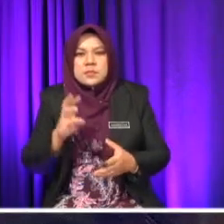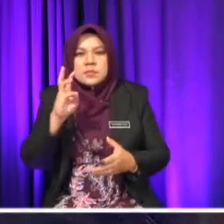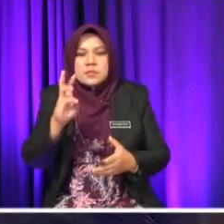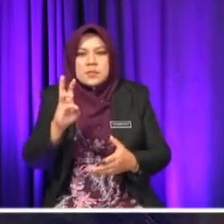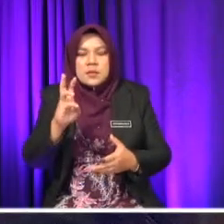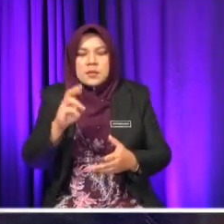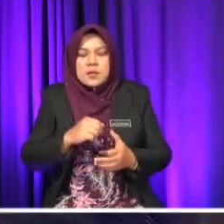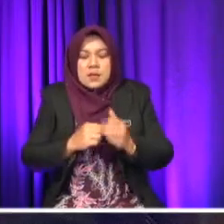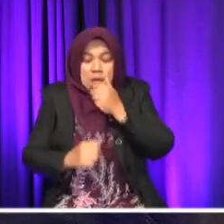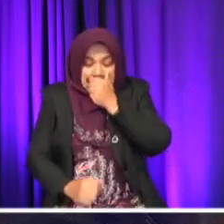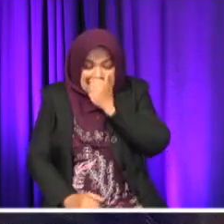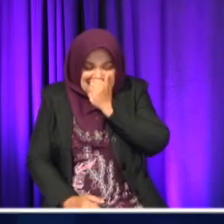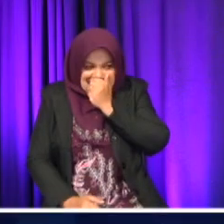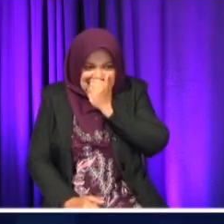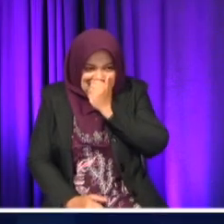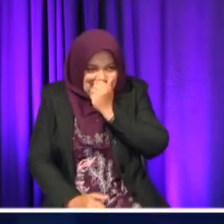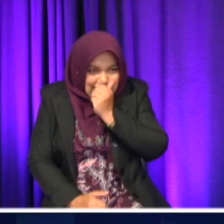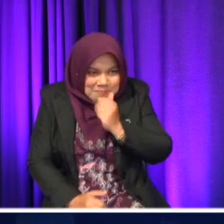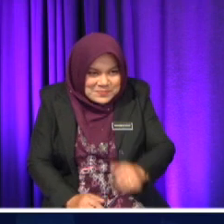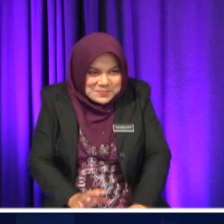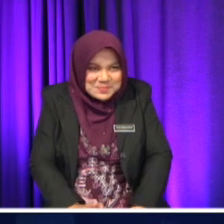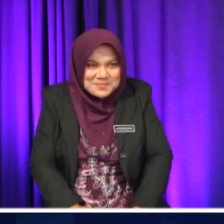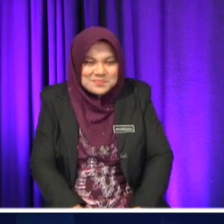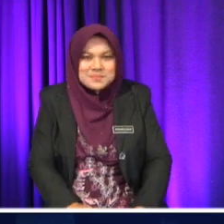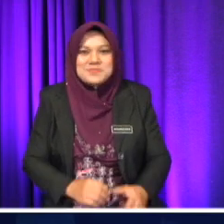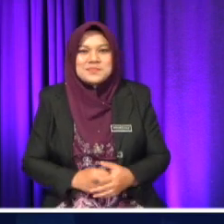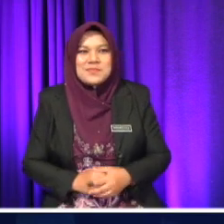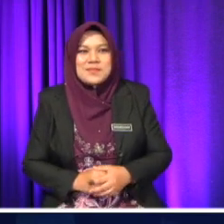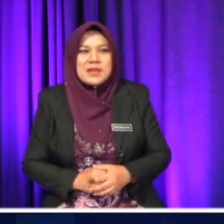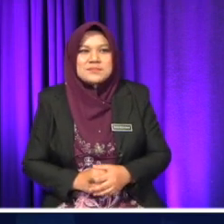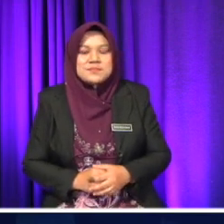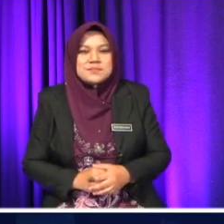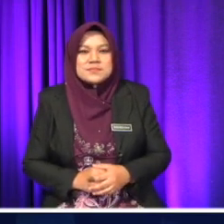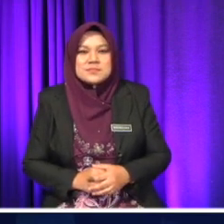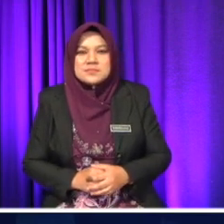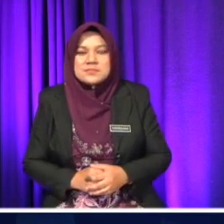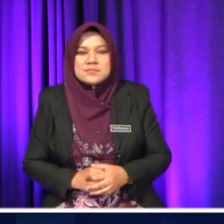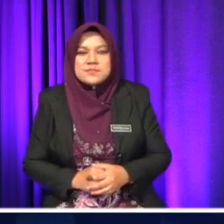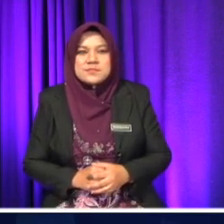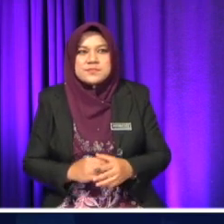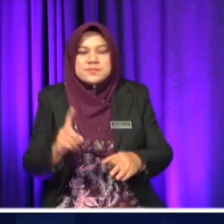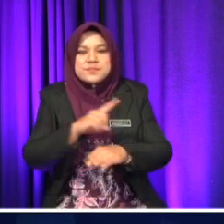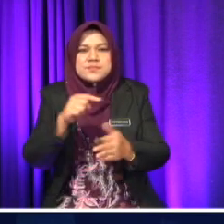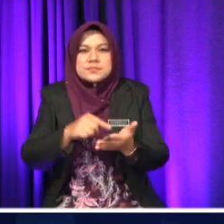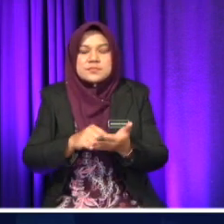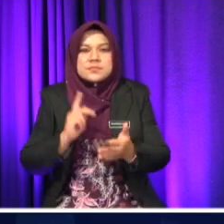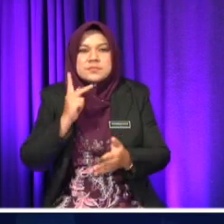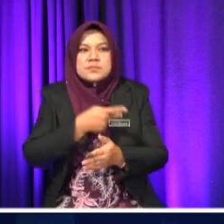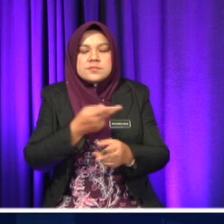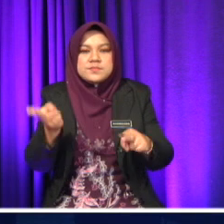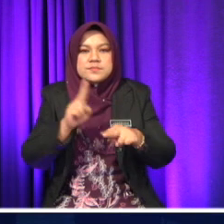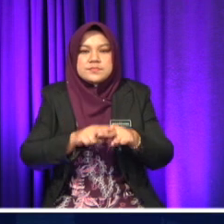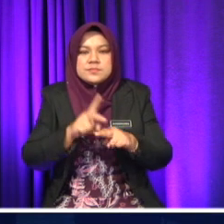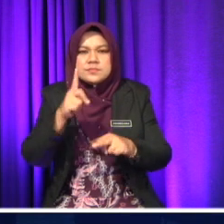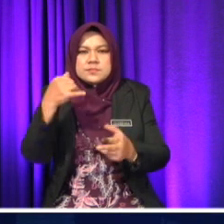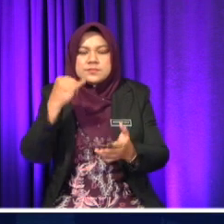pemikiran dibunuh pertama kali seminggu baru saya dengar hari ini bersama jadi hari ini kita tambah satu lagi ilmu